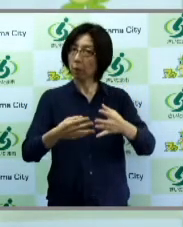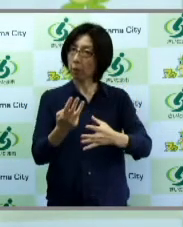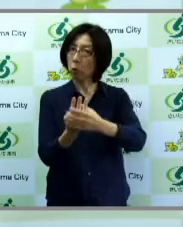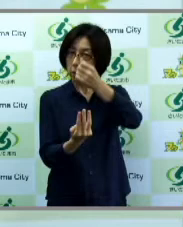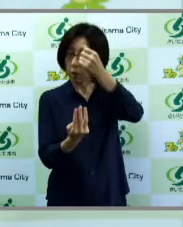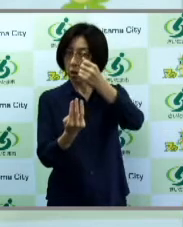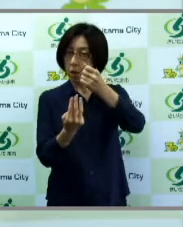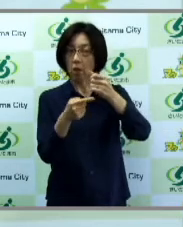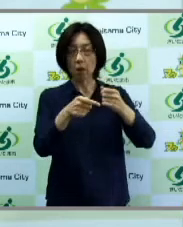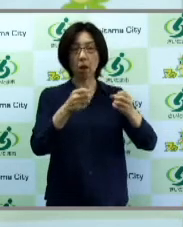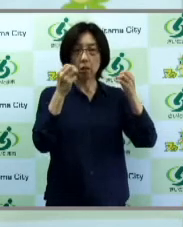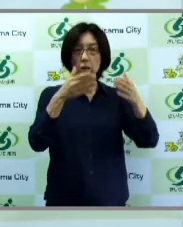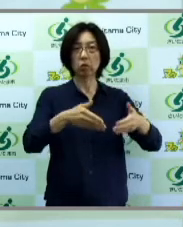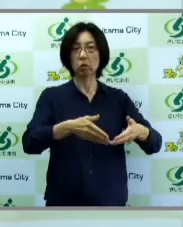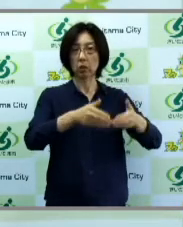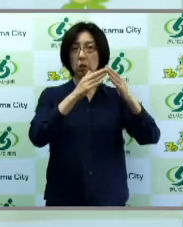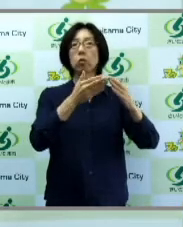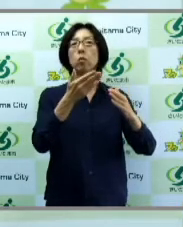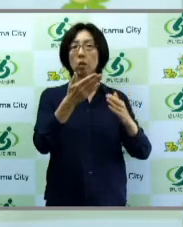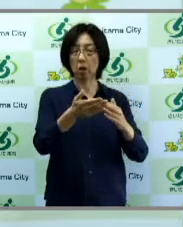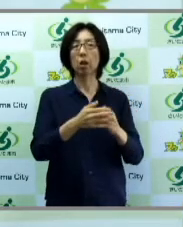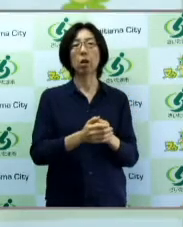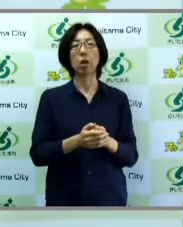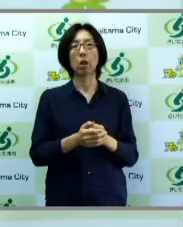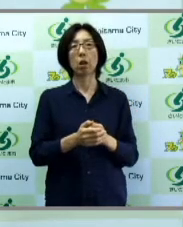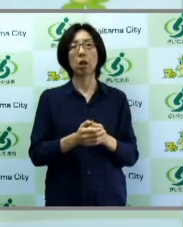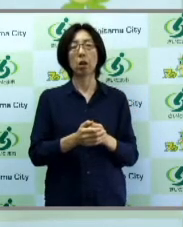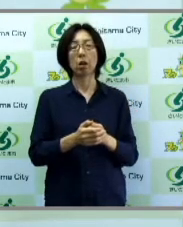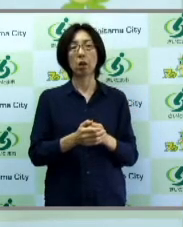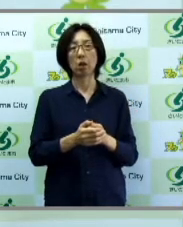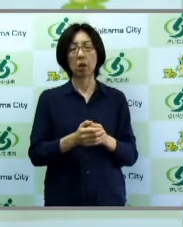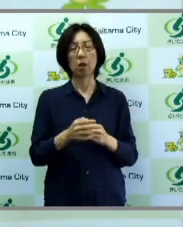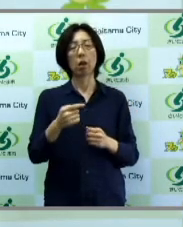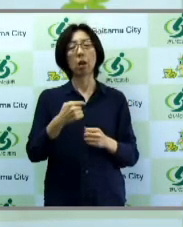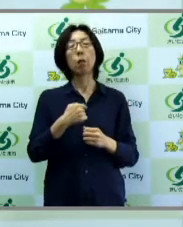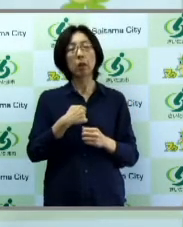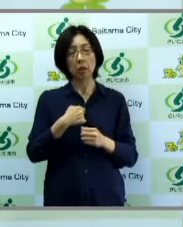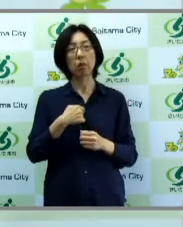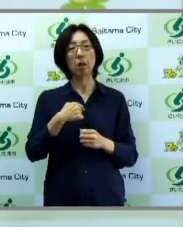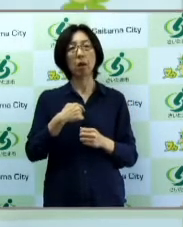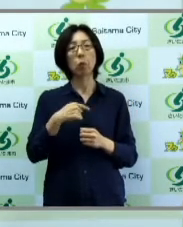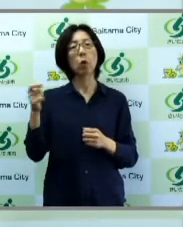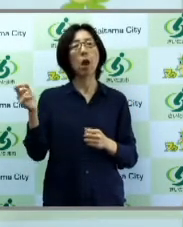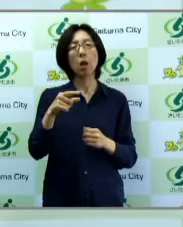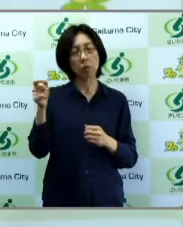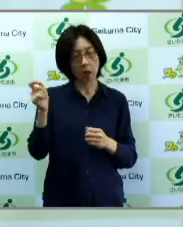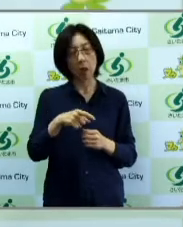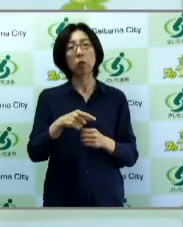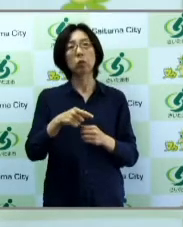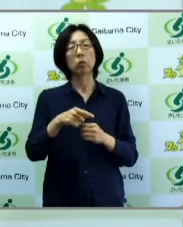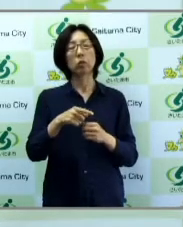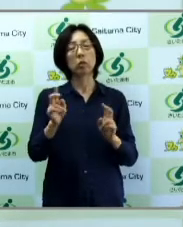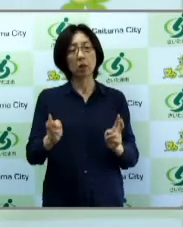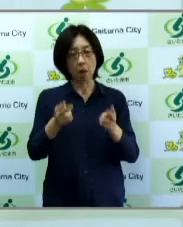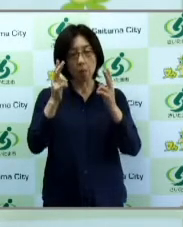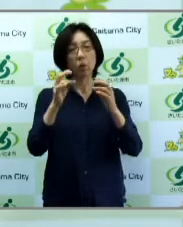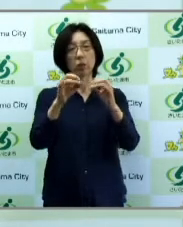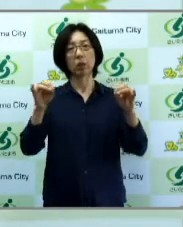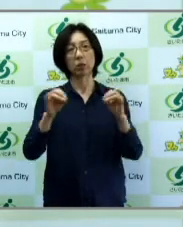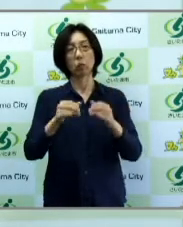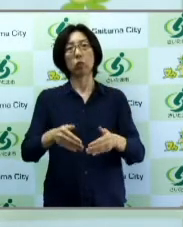もうちょっとこういう専門チームっていうのは早く作ってもよかったんではないかと個人的には思うんですけれども、今回、どういう反省のもと